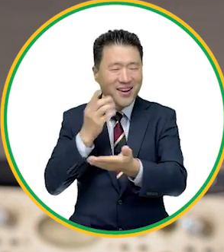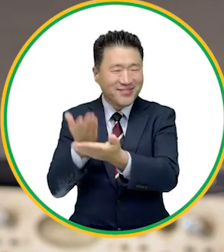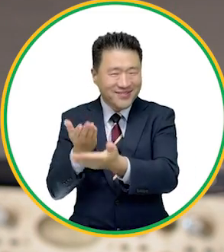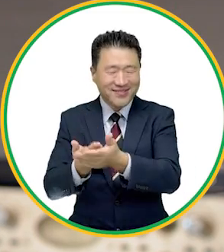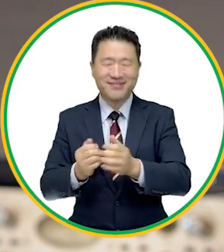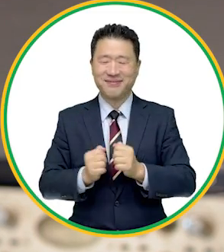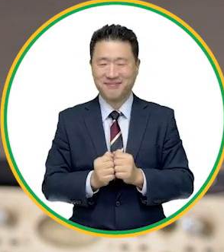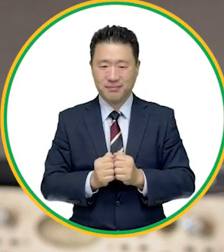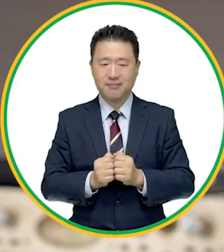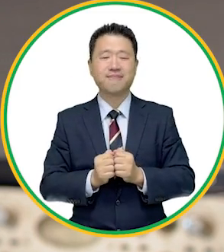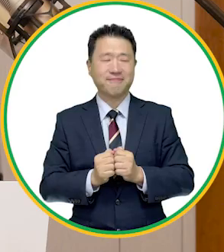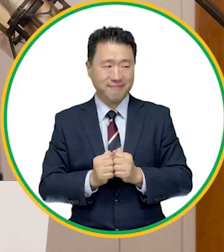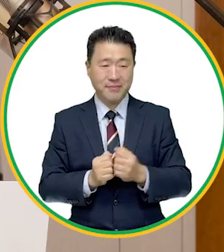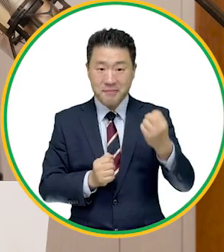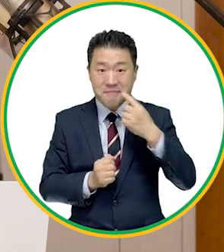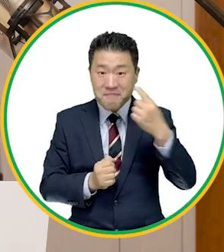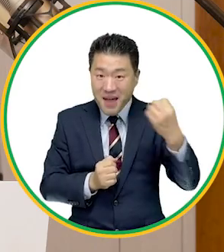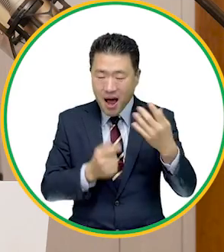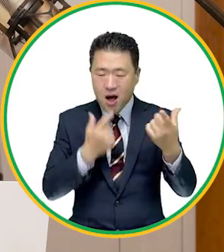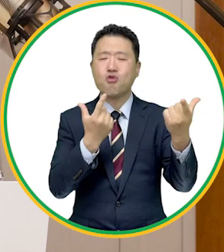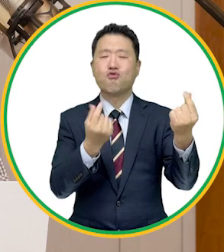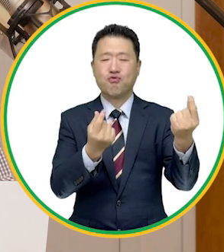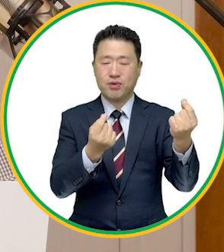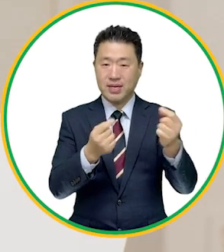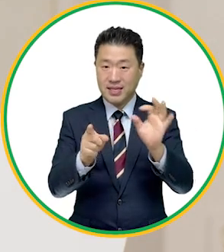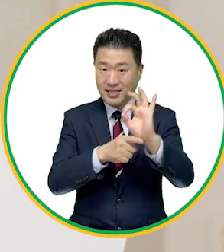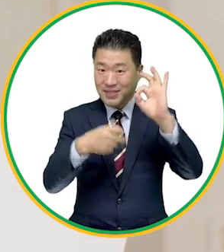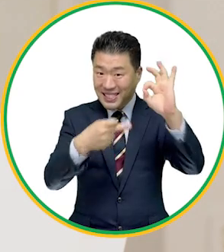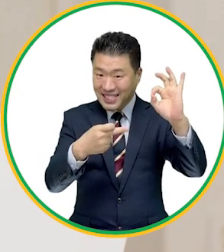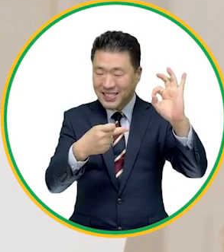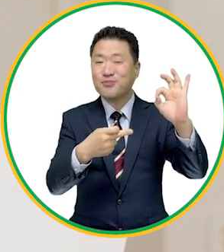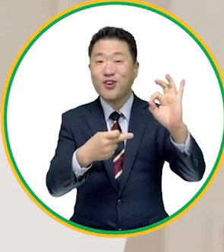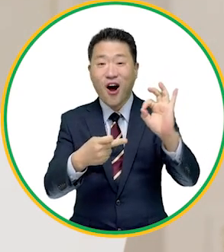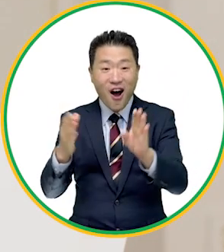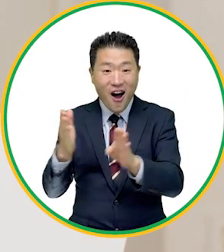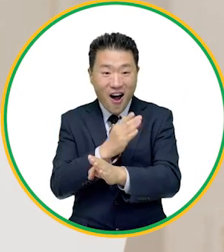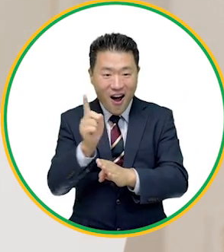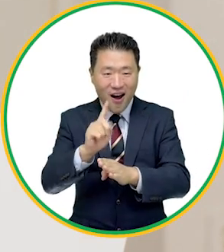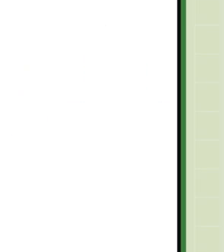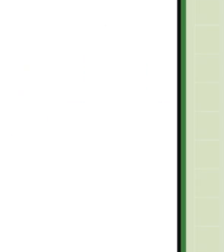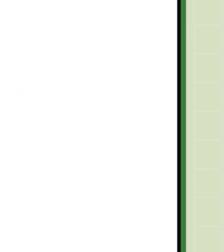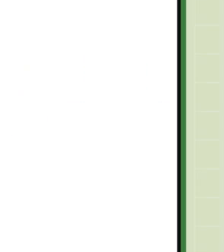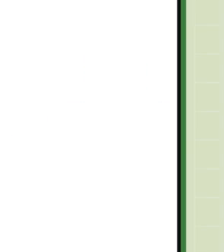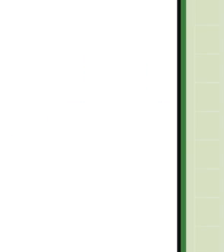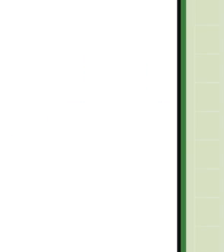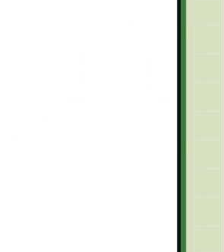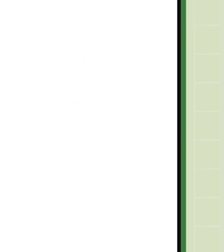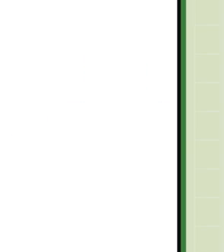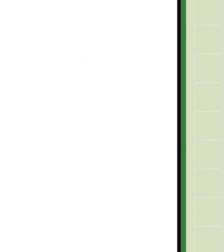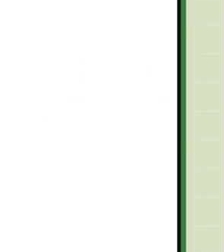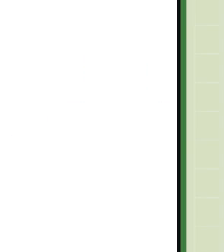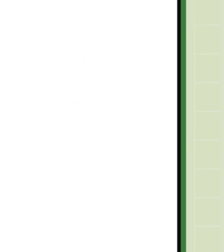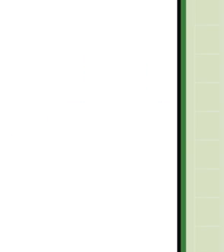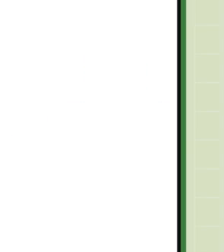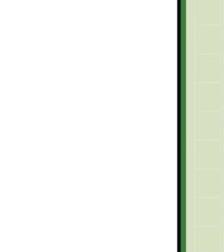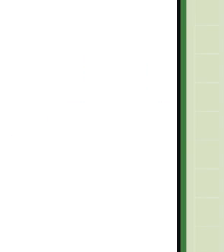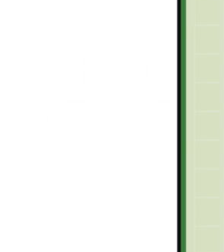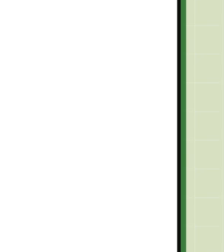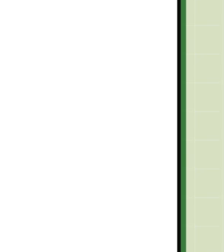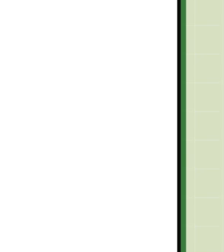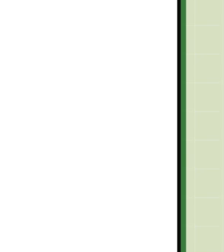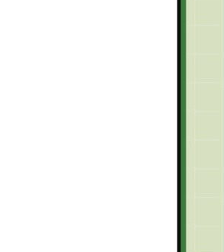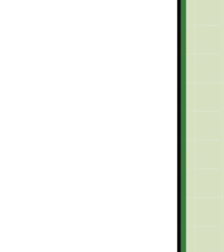대해 알려주시면 좋을 것 같아요. 예, 말씀하신 것처럼 오는 10월 12일부터 주택연금 가입 대상